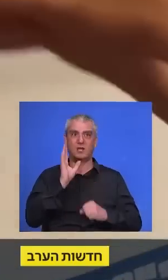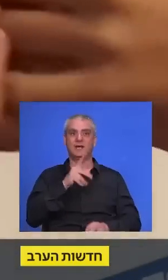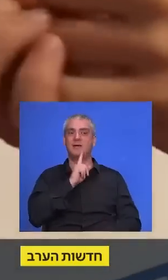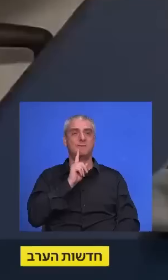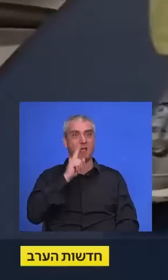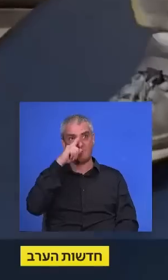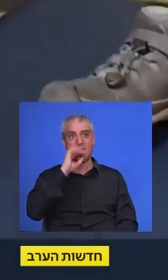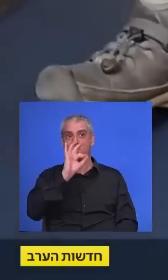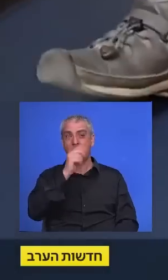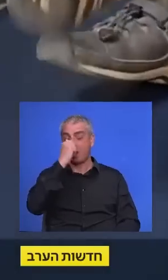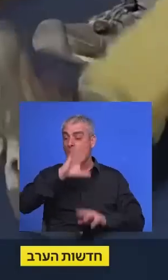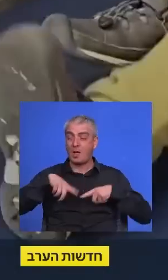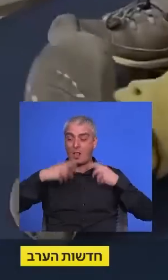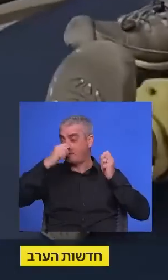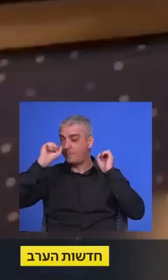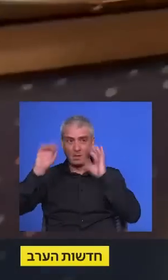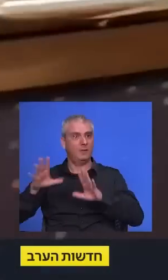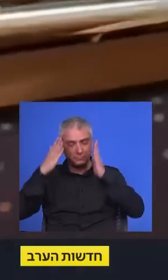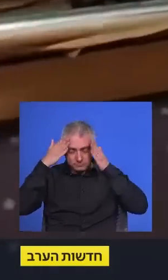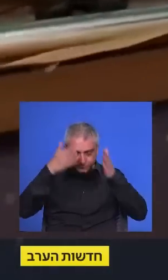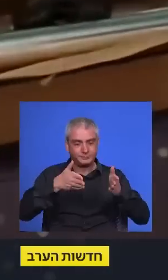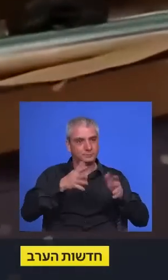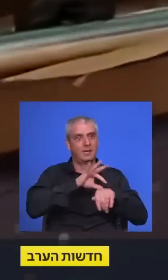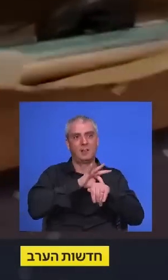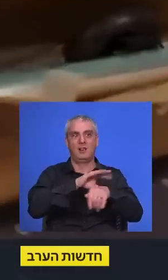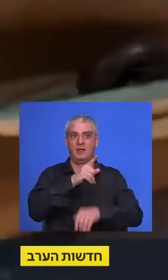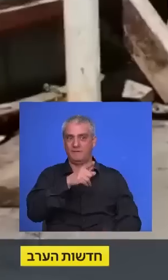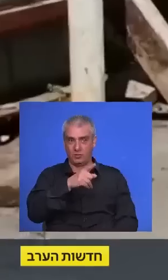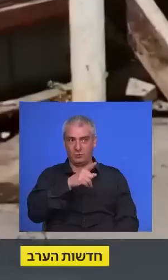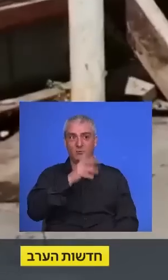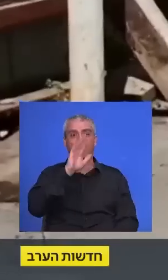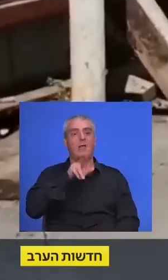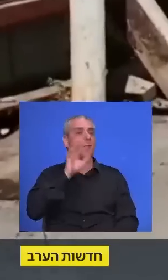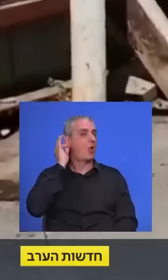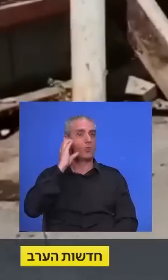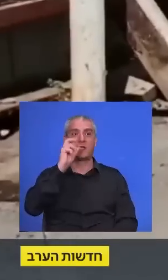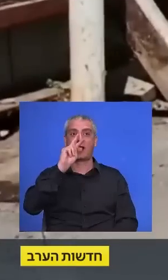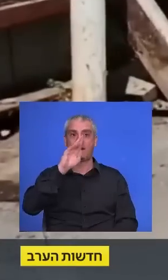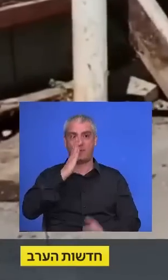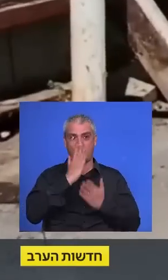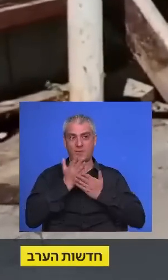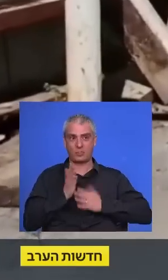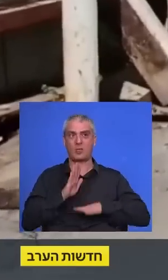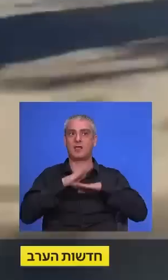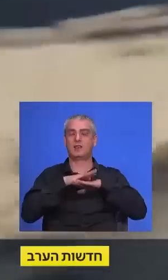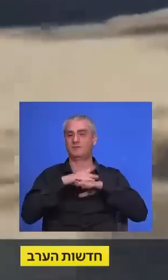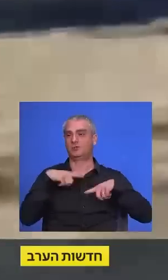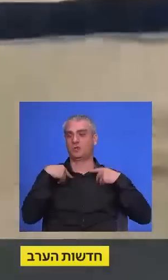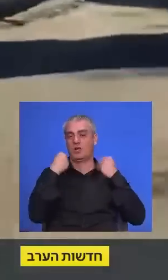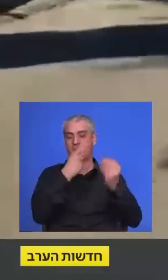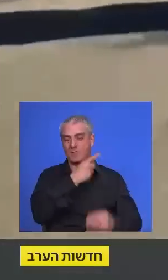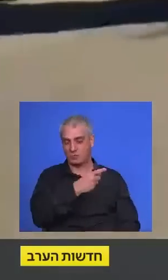ואבא שעזבו את כל חייהם ומקדישים את הזמן לליווי שלו, גם האחות קרמי שנולדה אל תוך התפקיד שהחיים יעדו